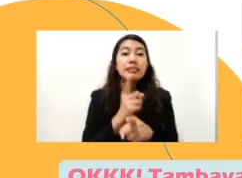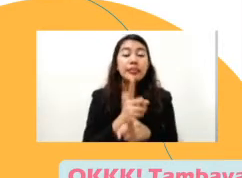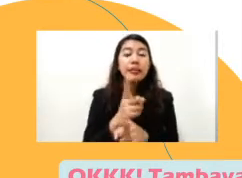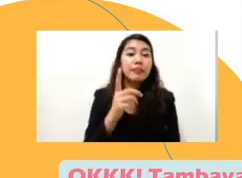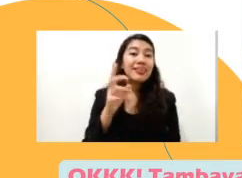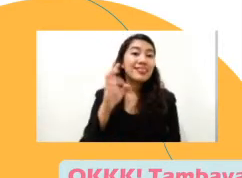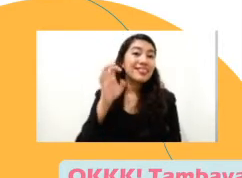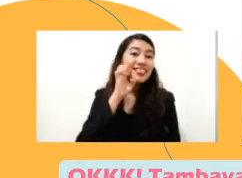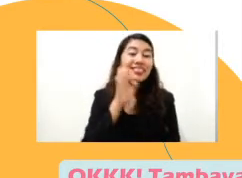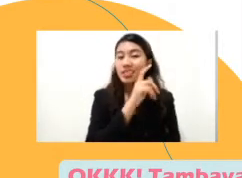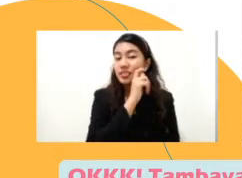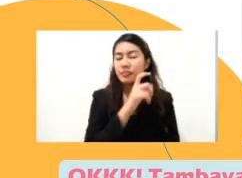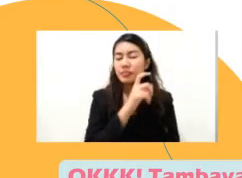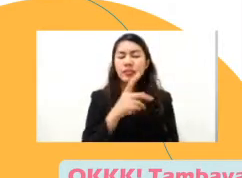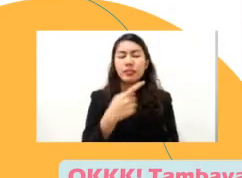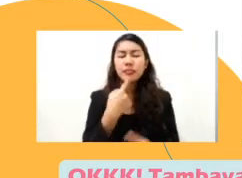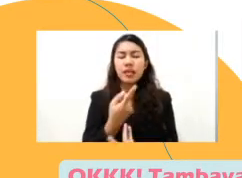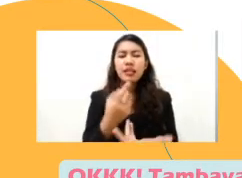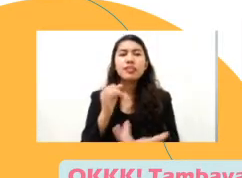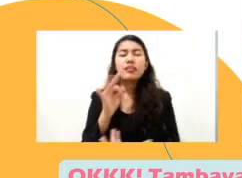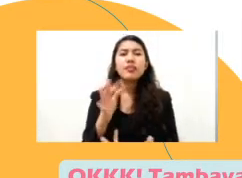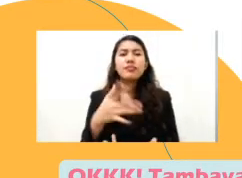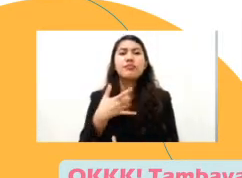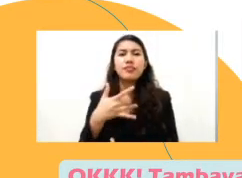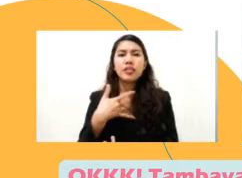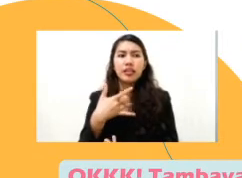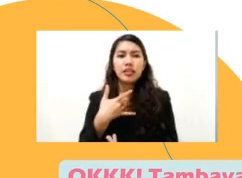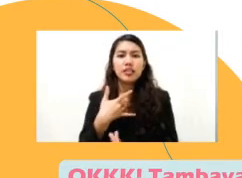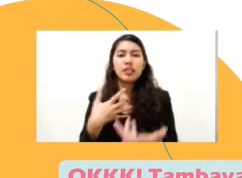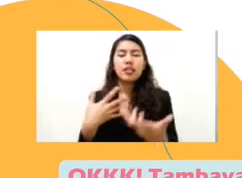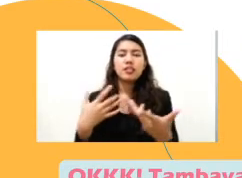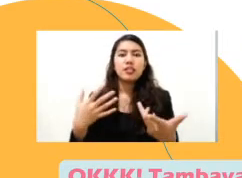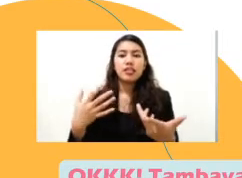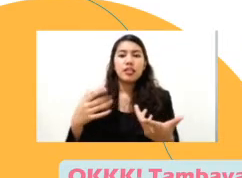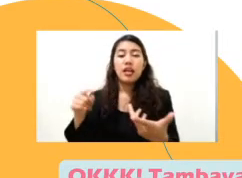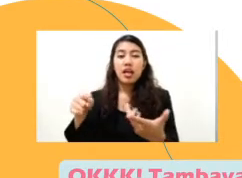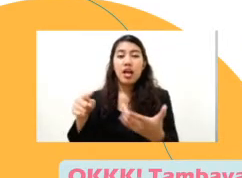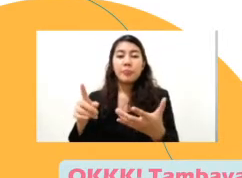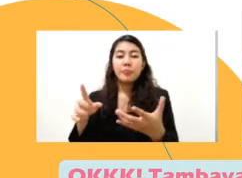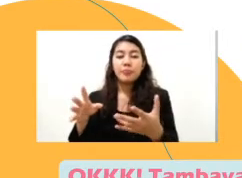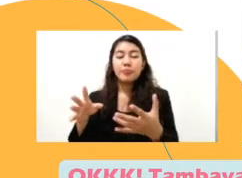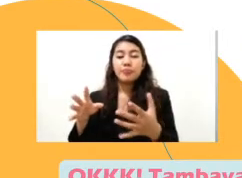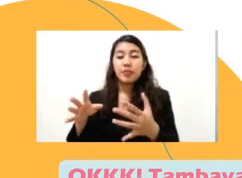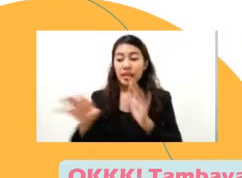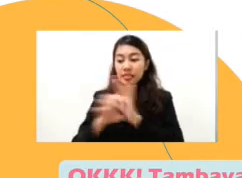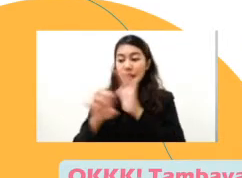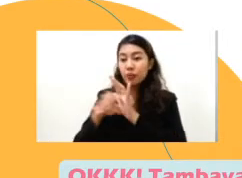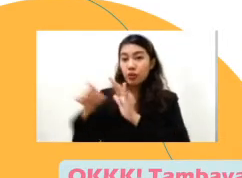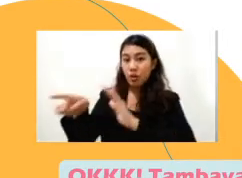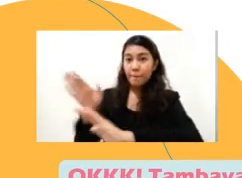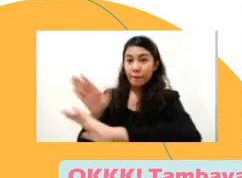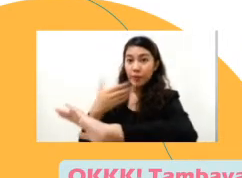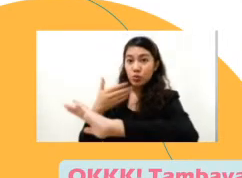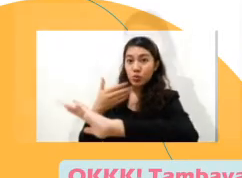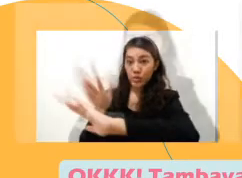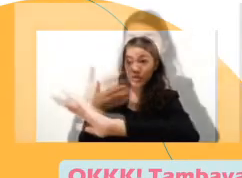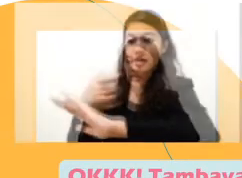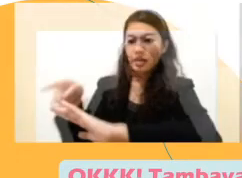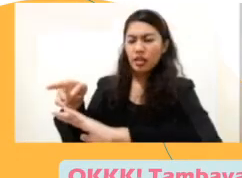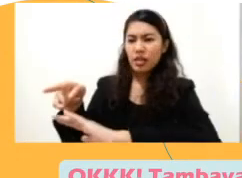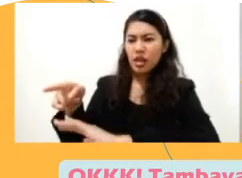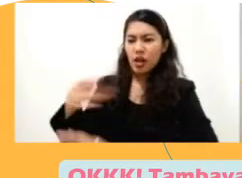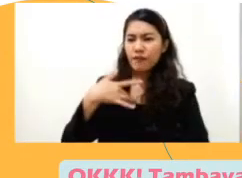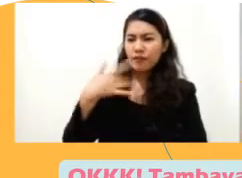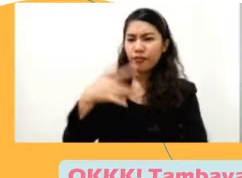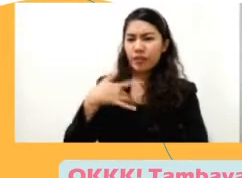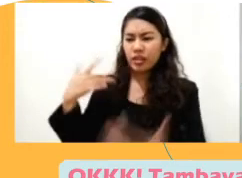kapag nararamdaman natin, naririnig natin yung pinagdadaanan natin kapareho doon sa kumakanta, parang feeling